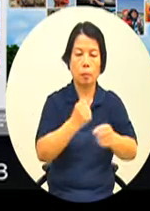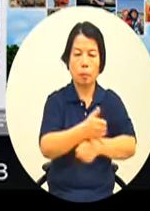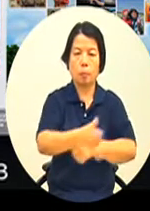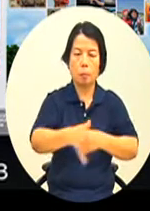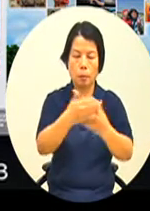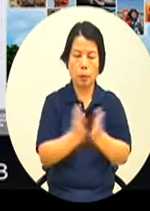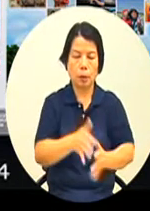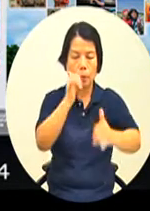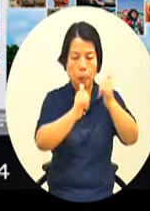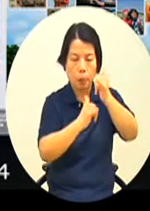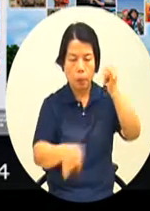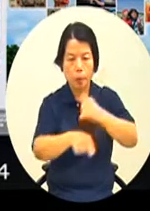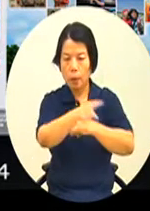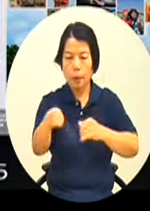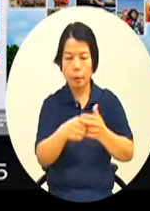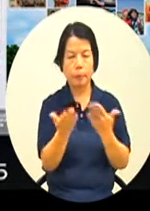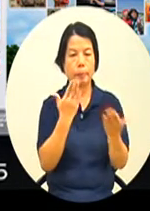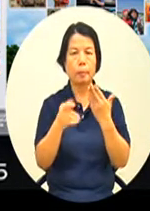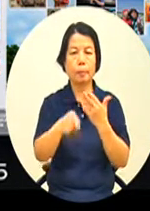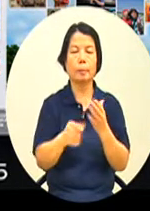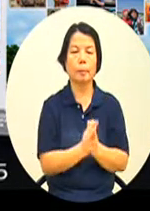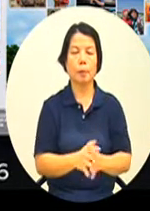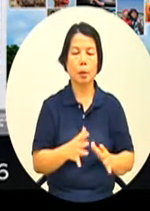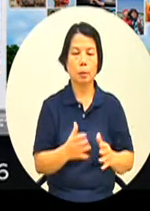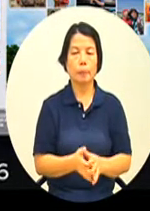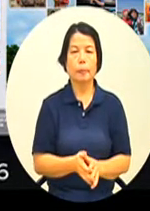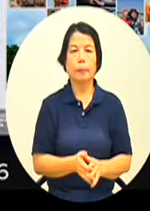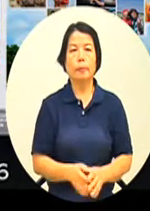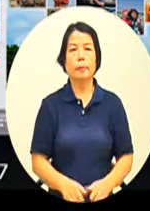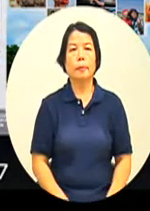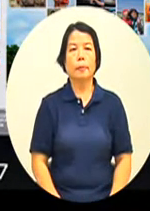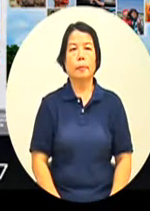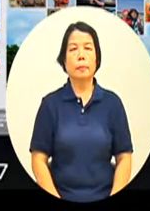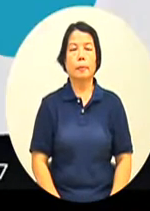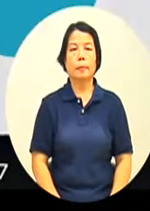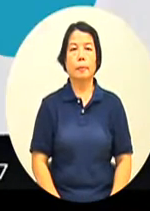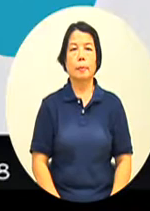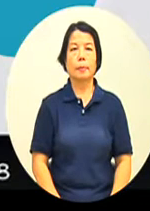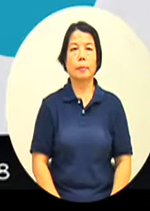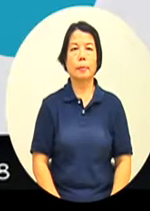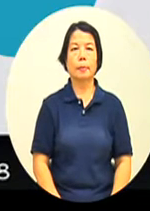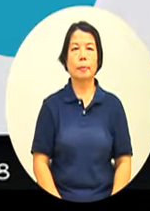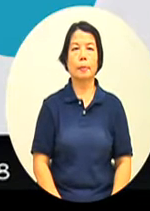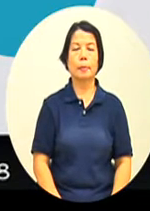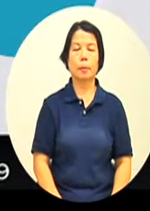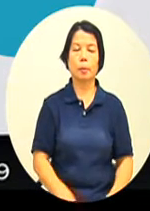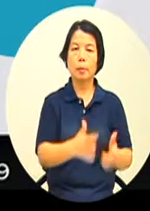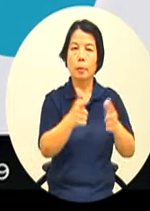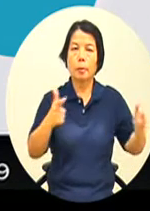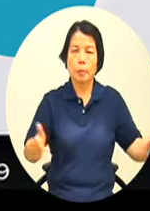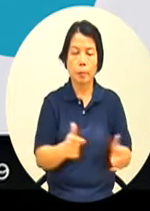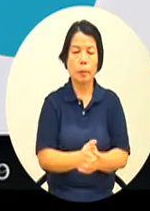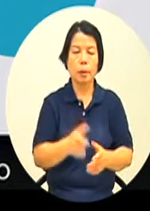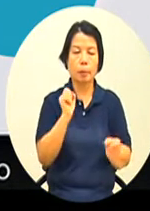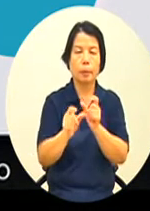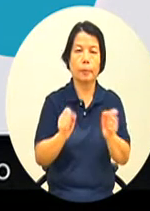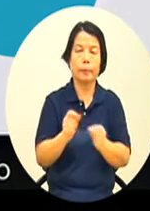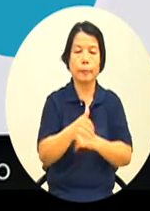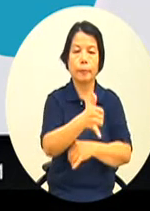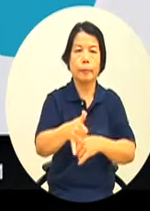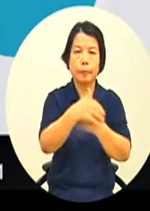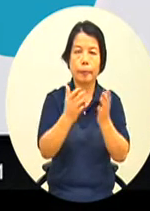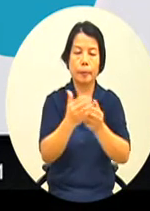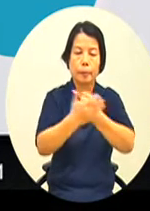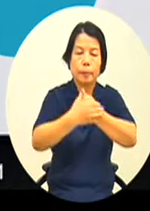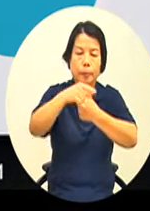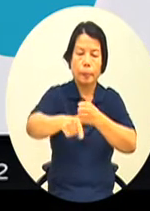们的故事被看到，那也鼓励了这个庶务价值哦。 那在多元消费者保护的部分，我们这